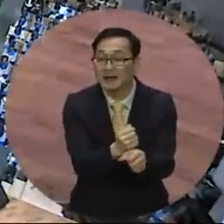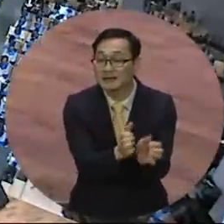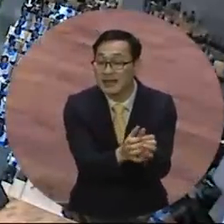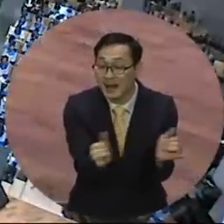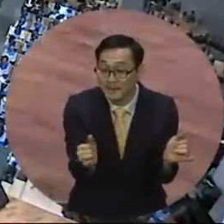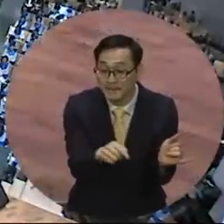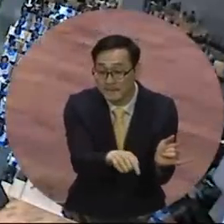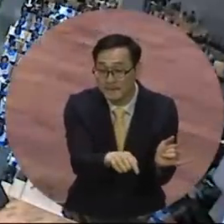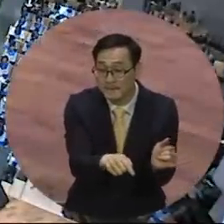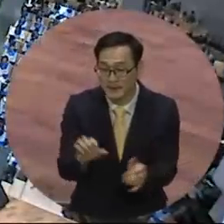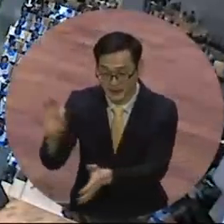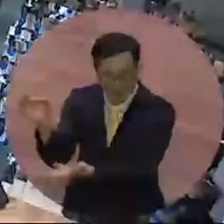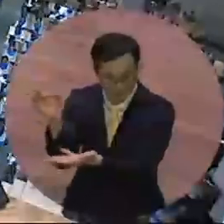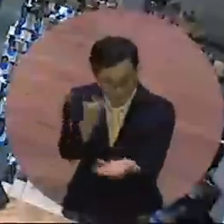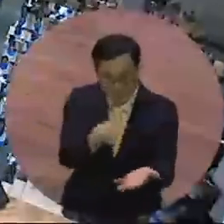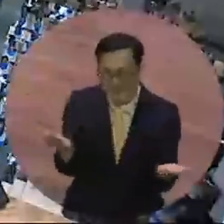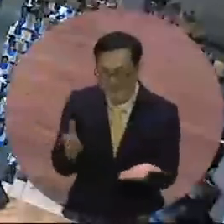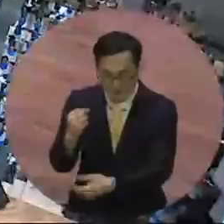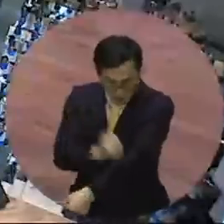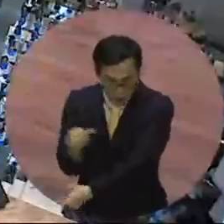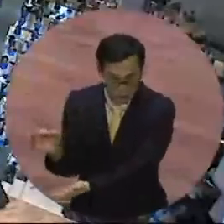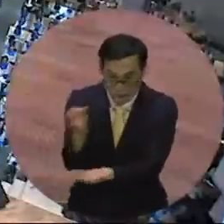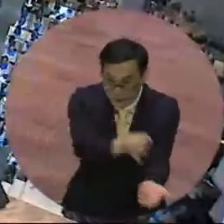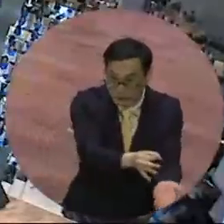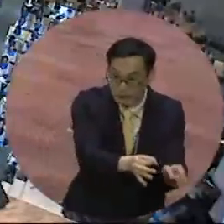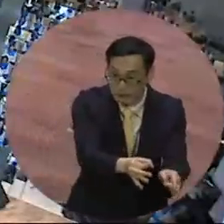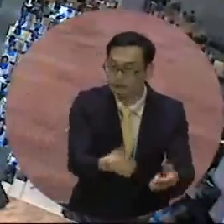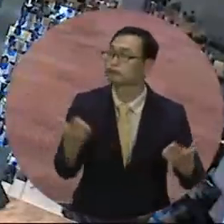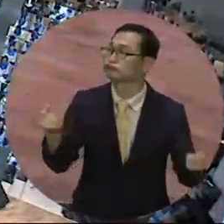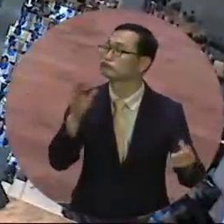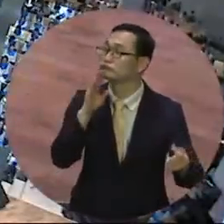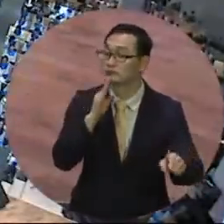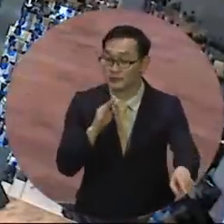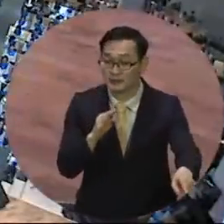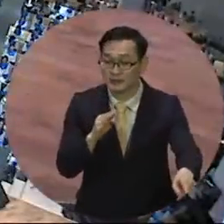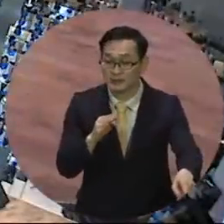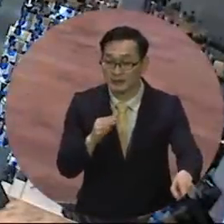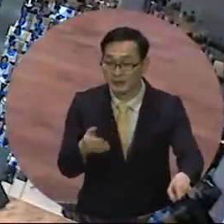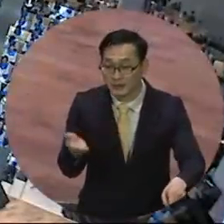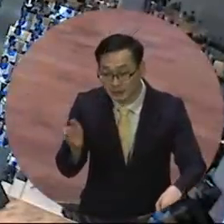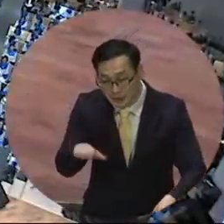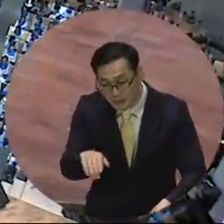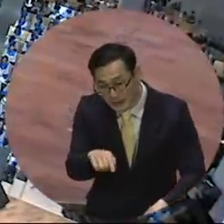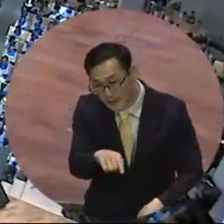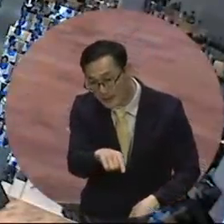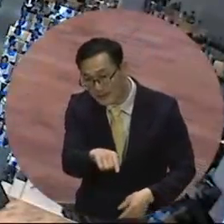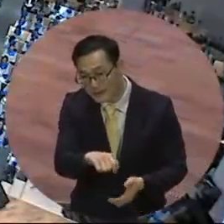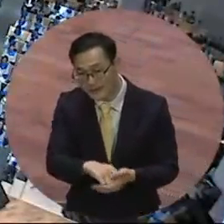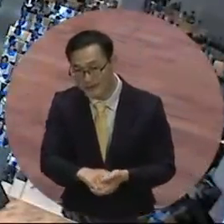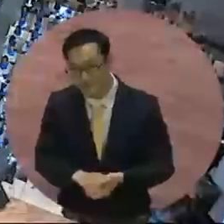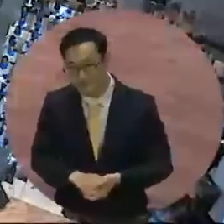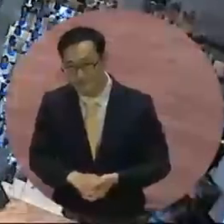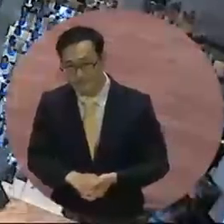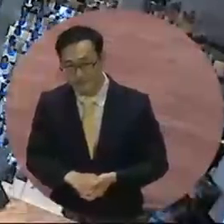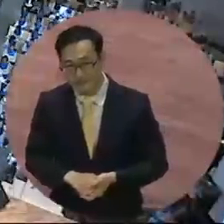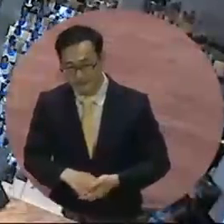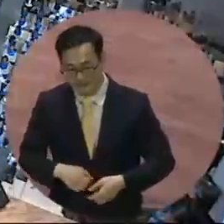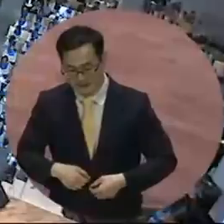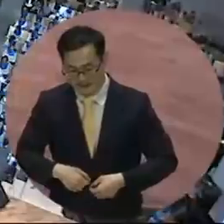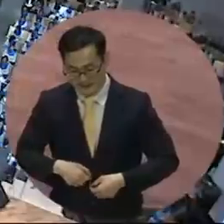보수로 여기지거니와 이를 아니할지라도 경건하지 아니한 자를 어렵다 하시는 이를 믿는